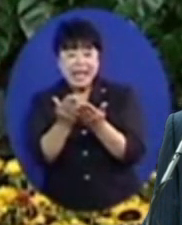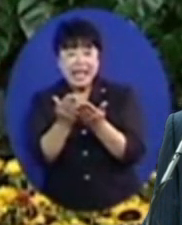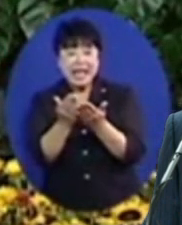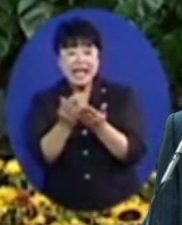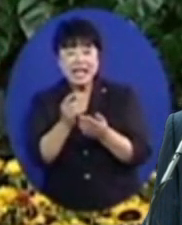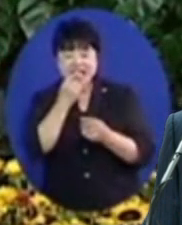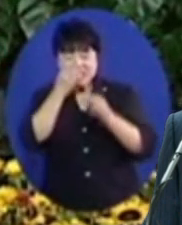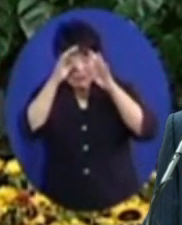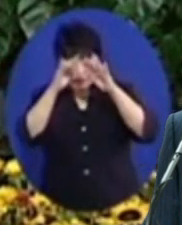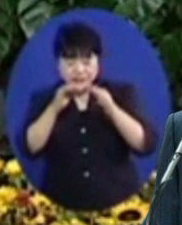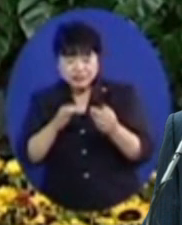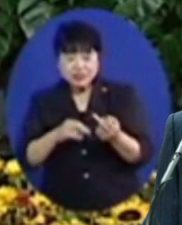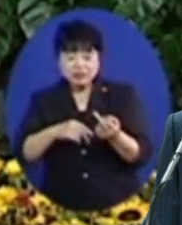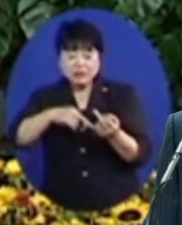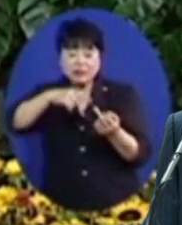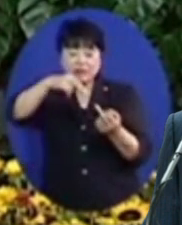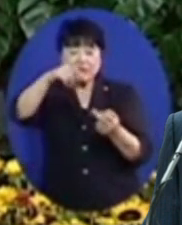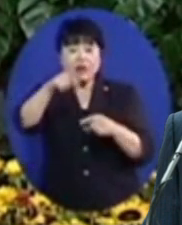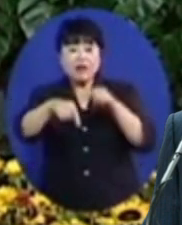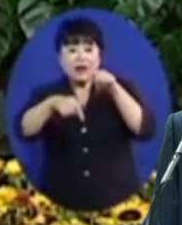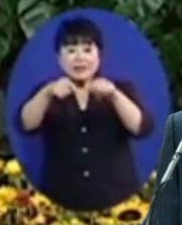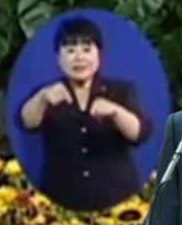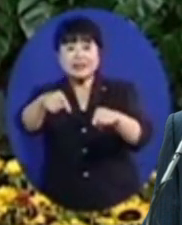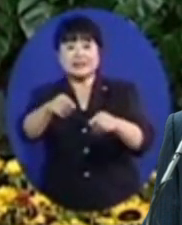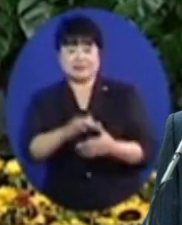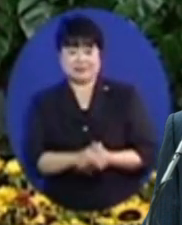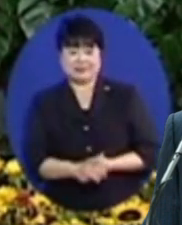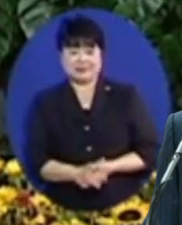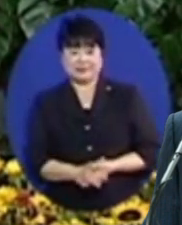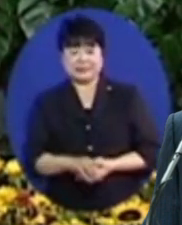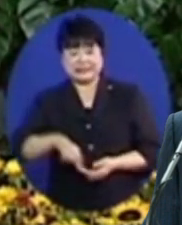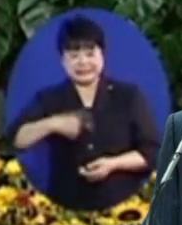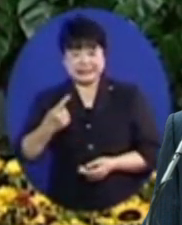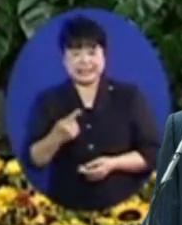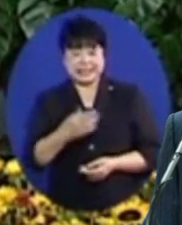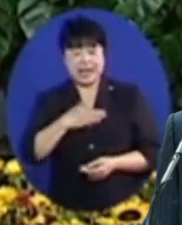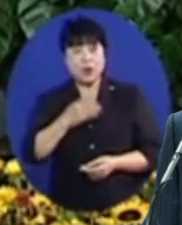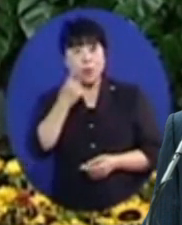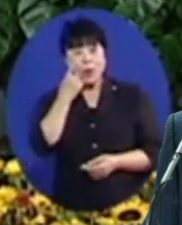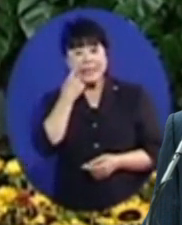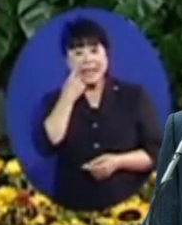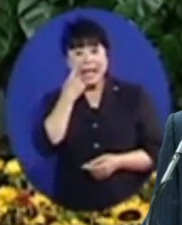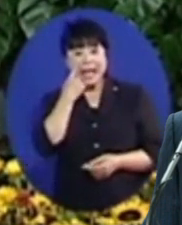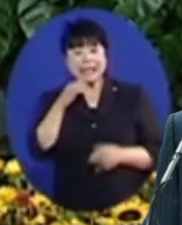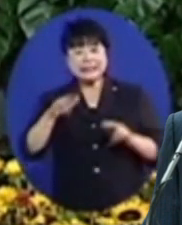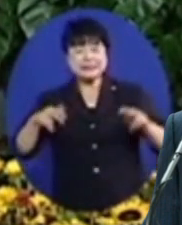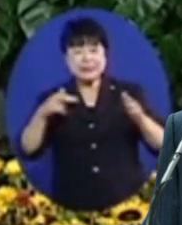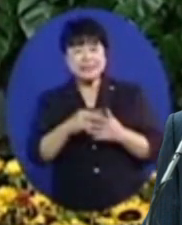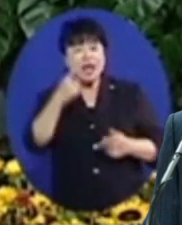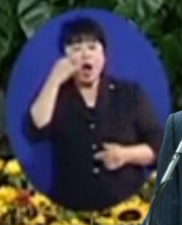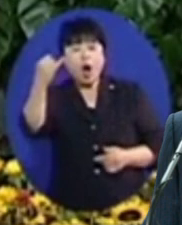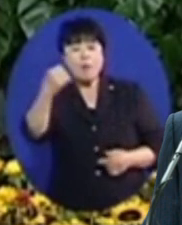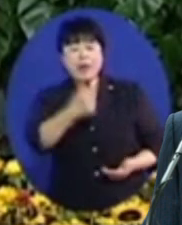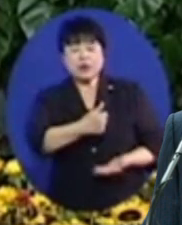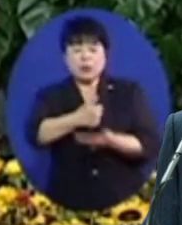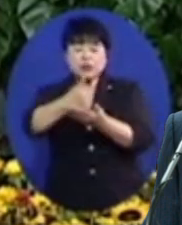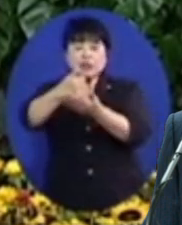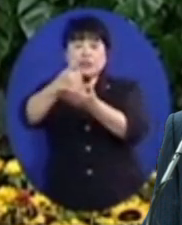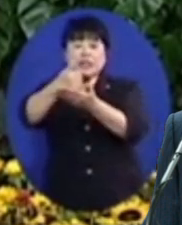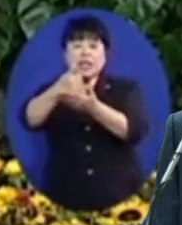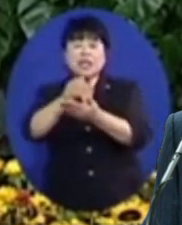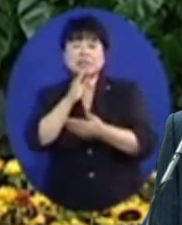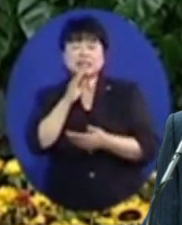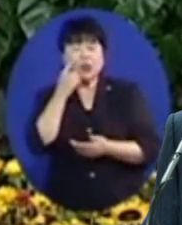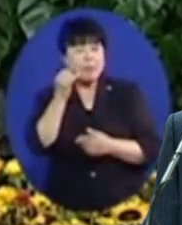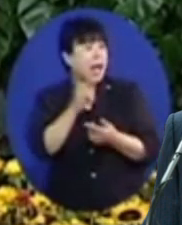덮인 언덕길을 향하여 걷고 있었습니다. 왜냐하면 자기가 알고 보니까 여태까지 어머니로 모셨던 분이 자기